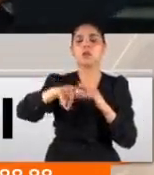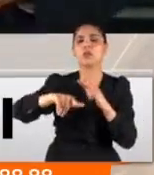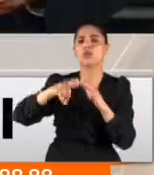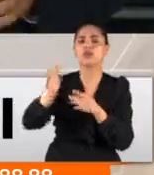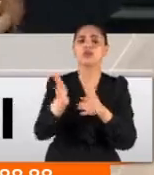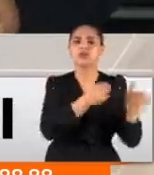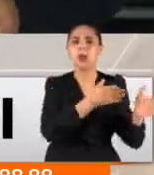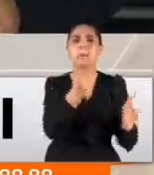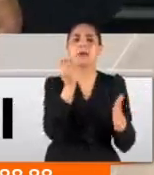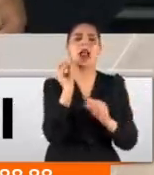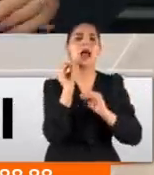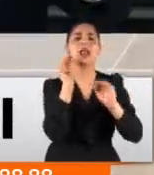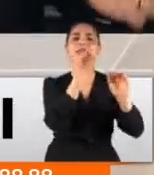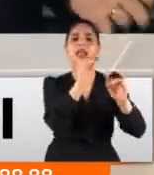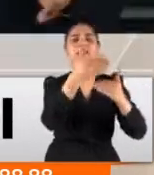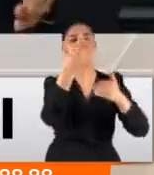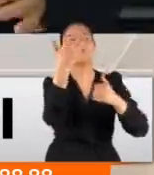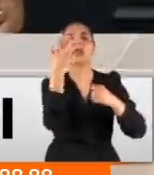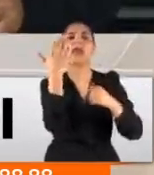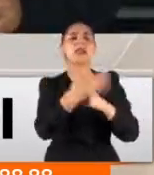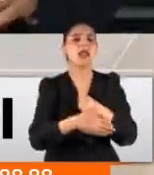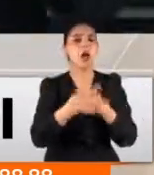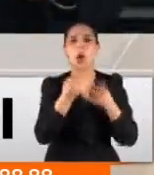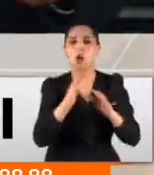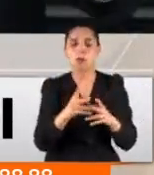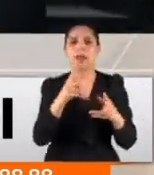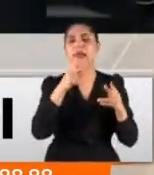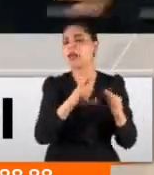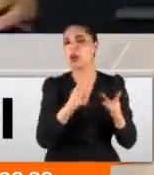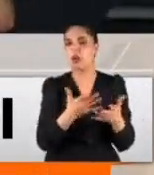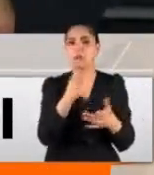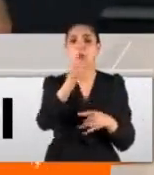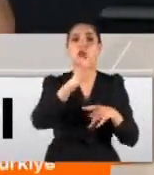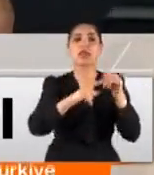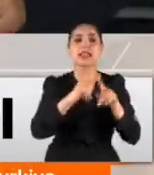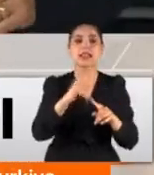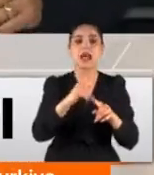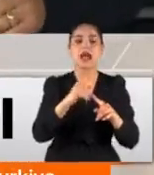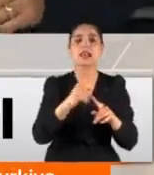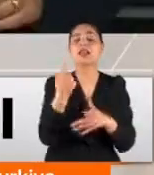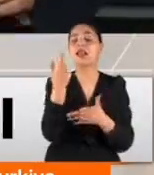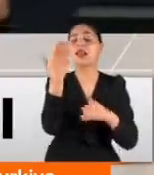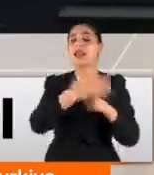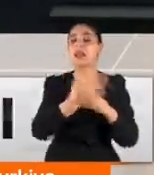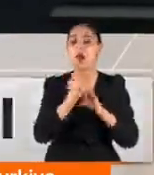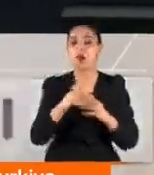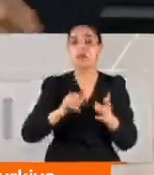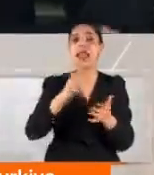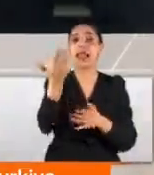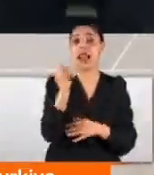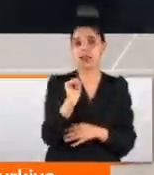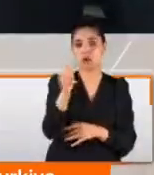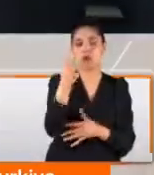ya da tamamen hazine yardımlarından muhabbet olabilir ya da ilgili isimlerle ilgili siyasi yasak getirilebilir Tüm bunları Tabii ki